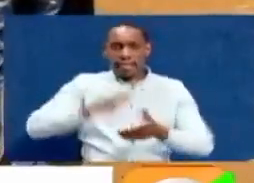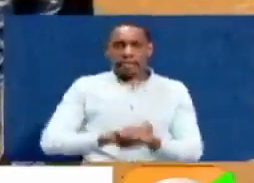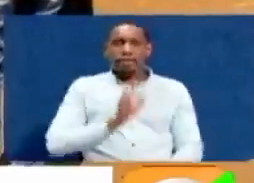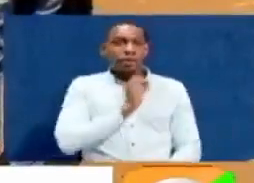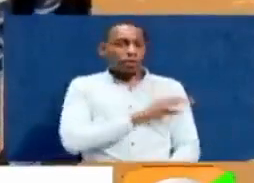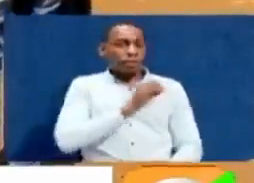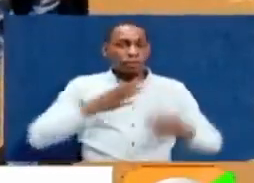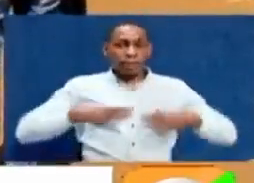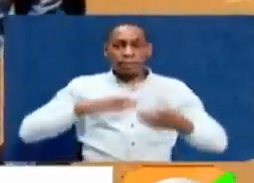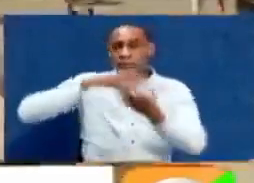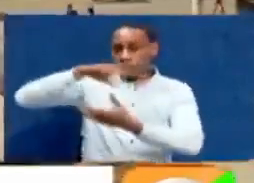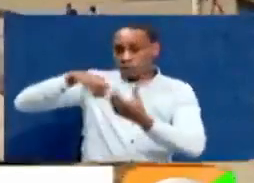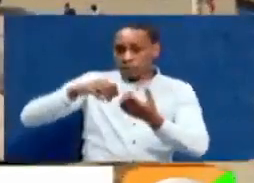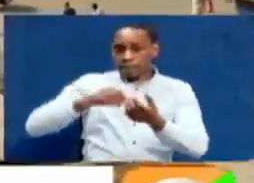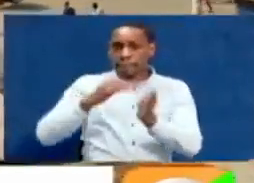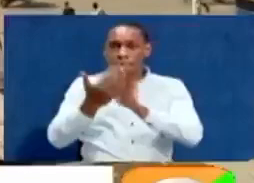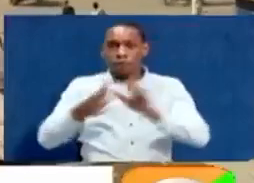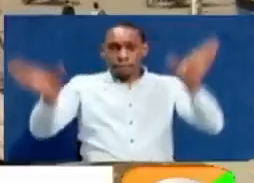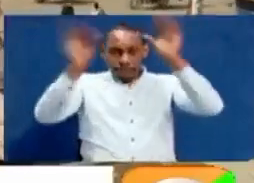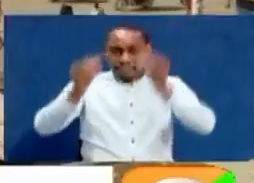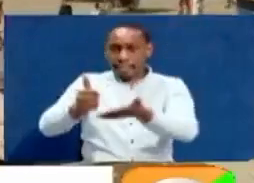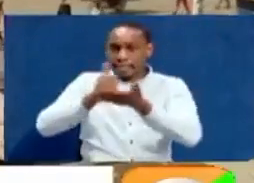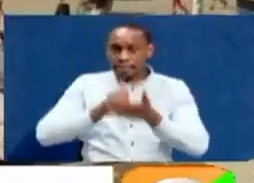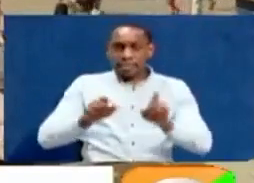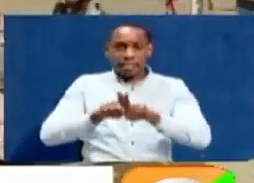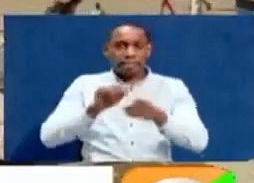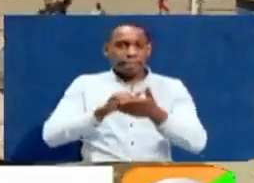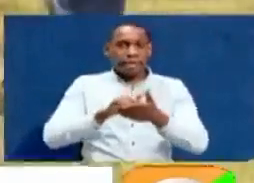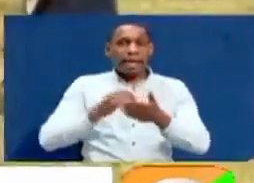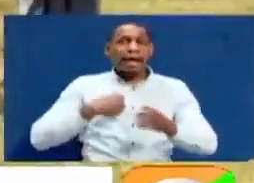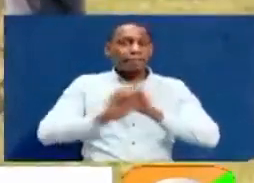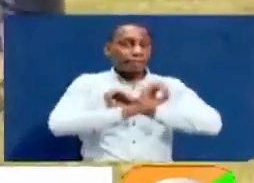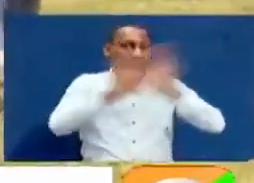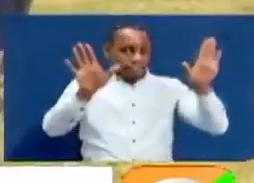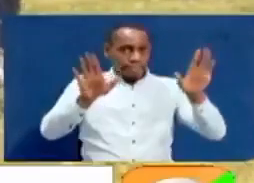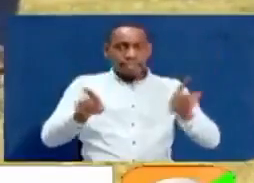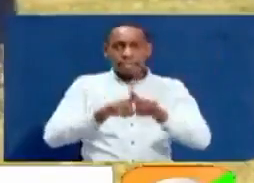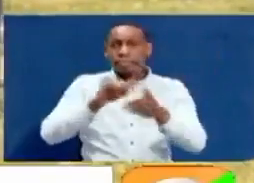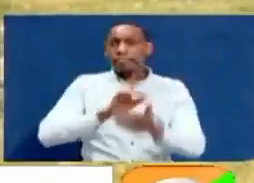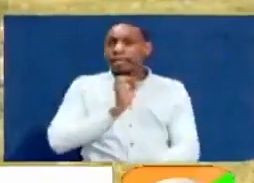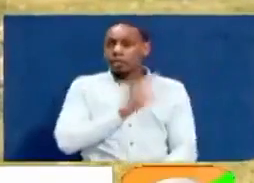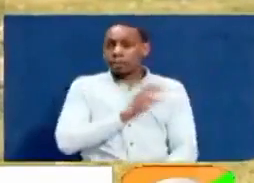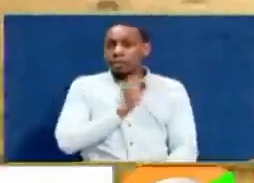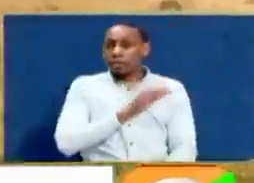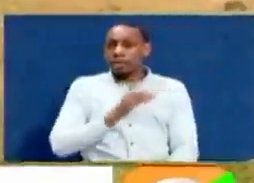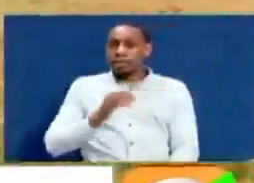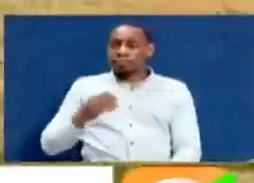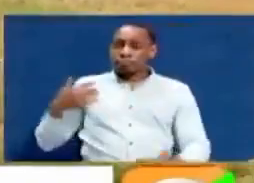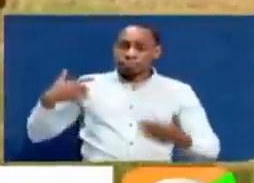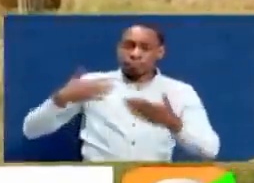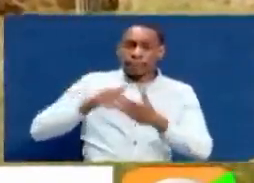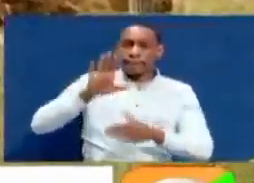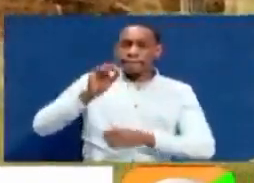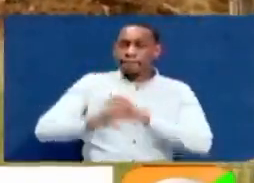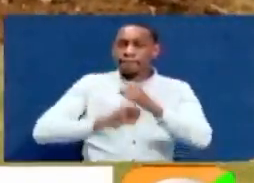cha wakazi wa Korogocho kwa rais ni kuingilia kati na kuona kuwa kuna uwazi na kwamba kilio chao cha zaidi ya miaka